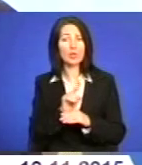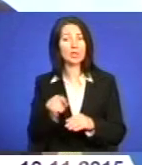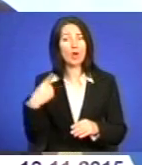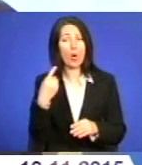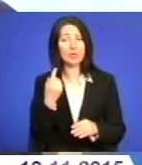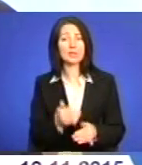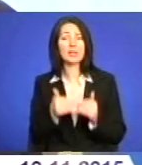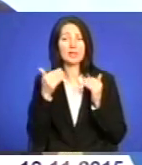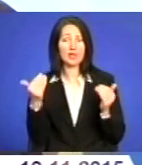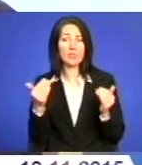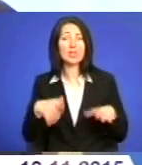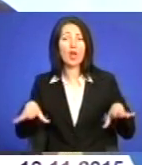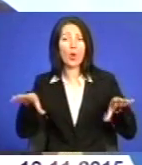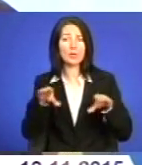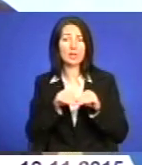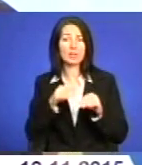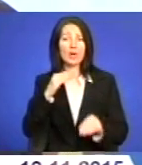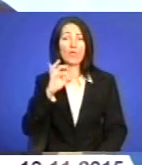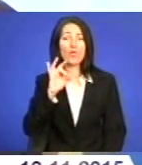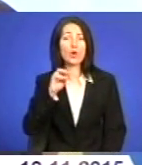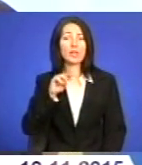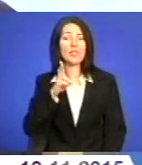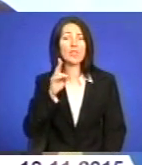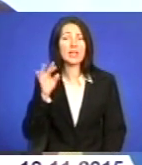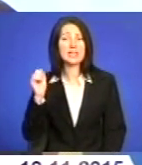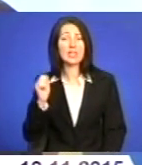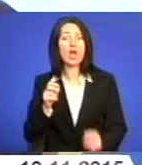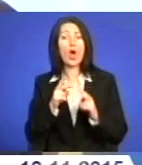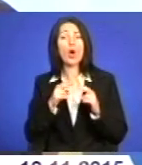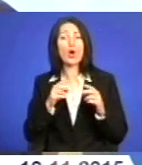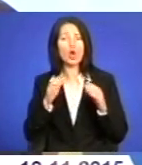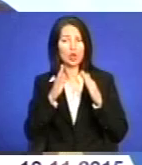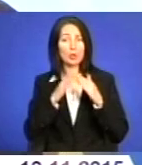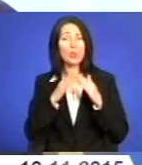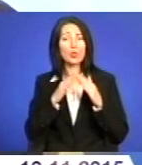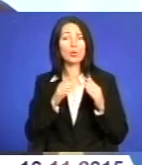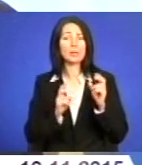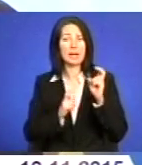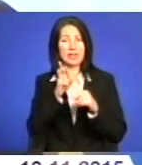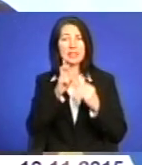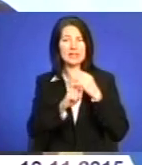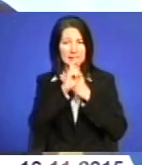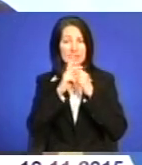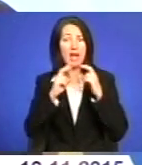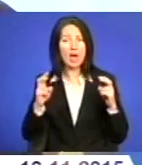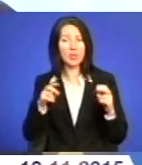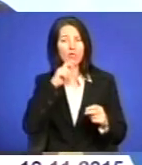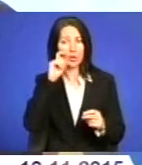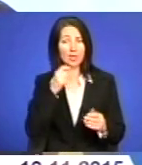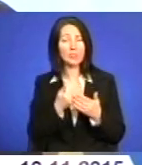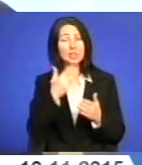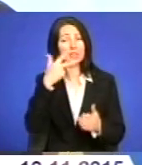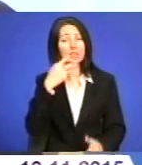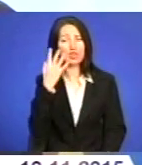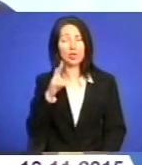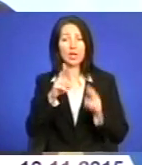найбільша концентрація фортифікаційних споруд замків в Україні. Майже 34 замки знаходяться